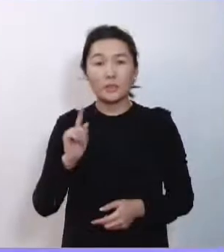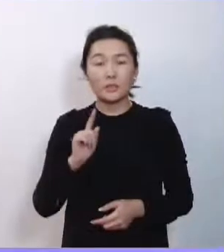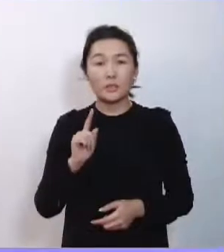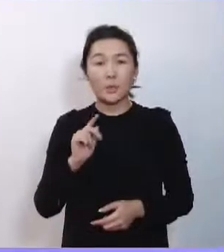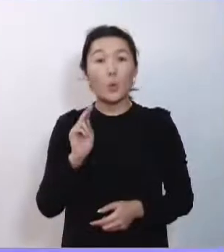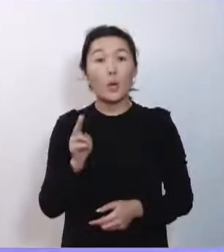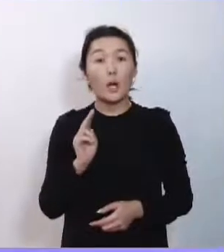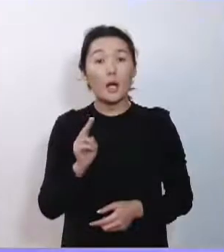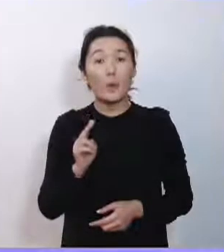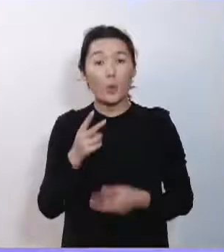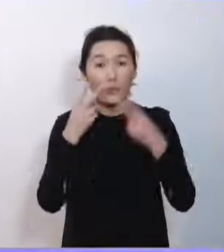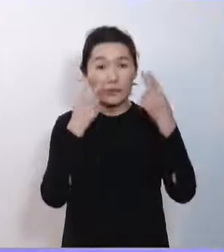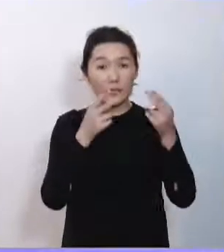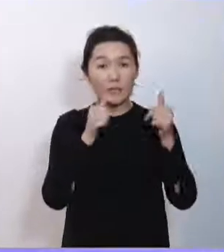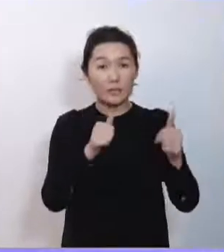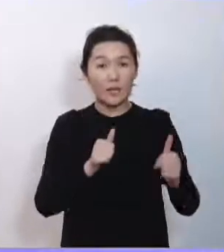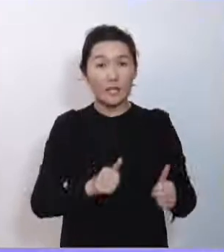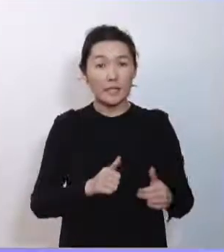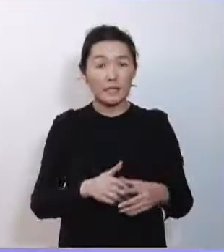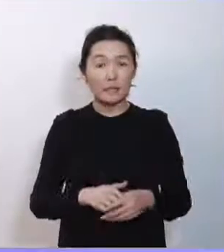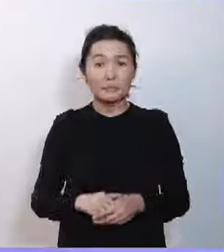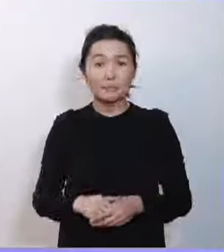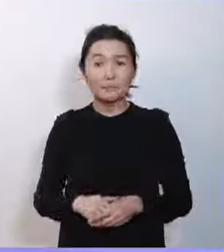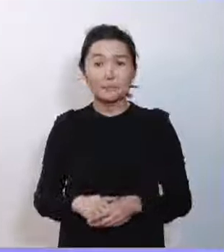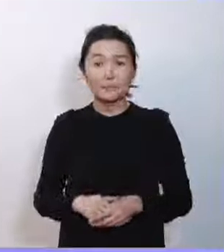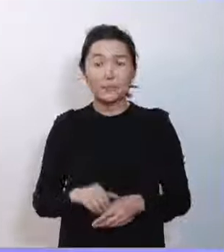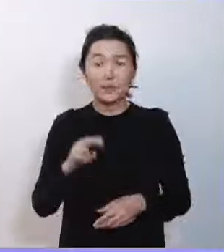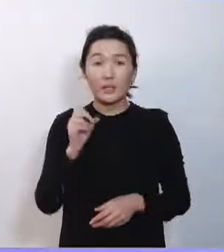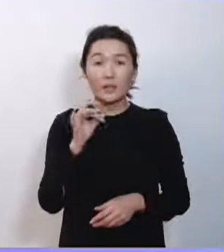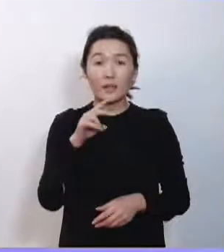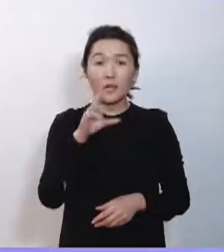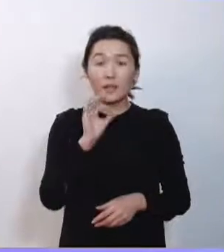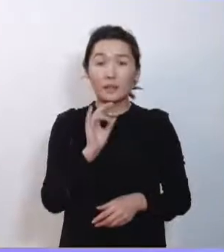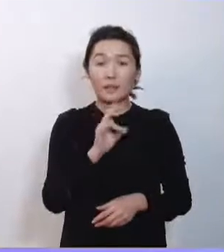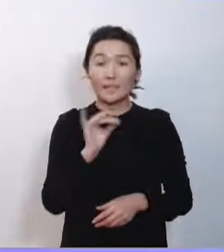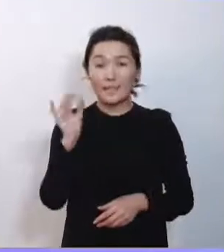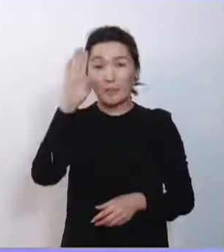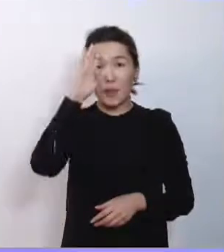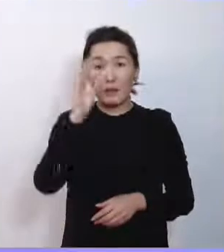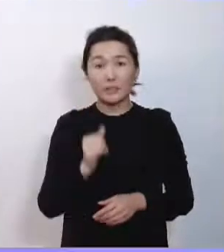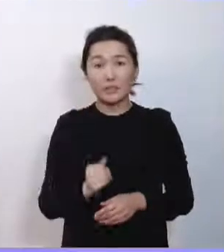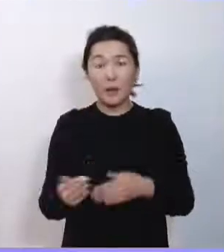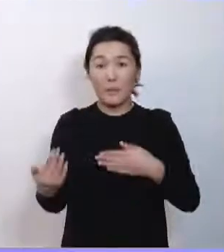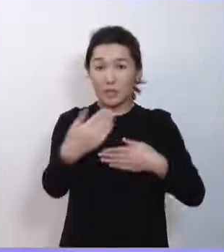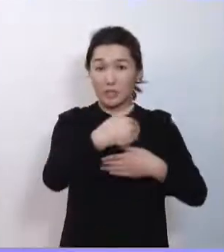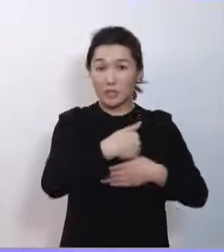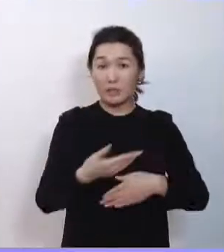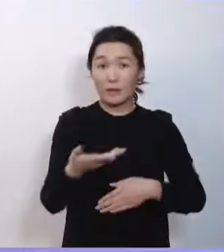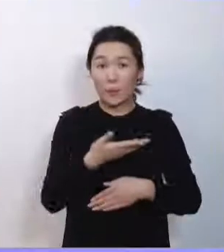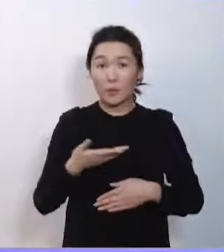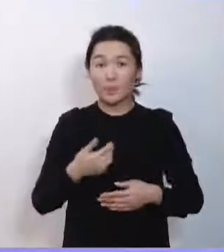Кого мы видим на картинке? Карлсон и малыш пришли к нам в гости